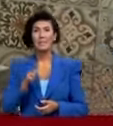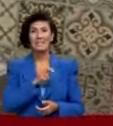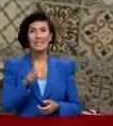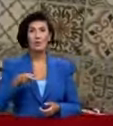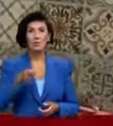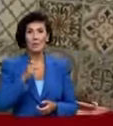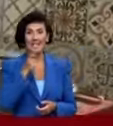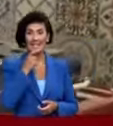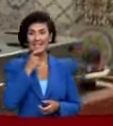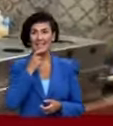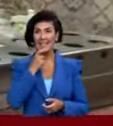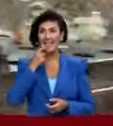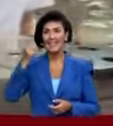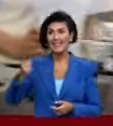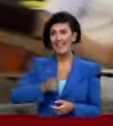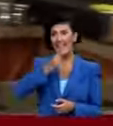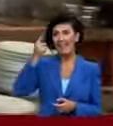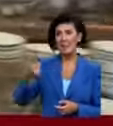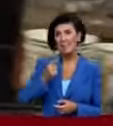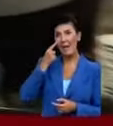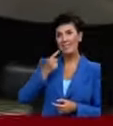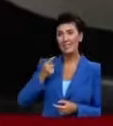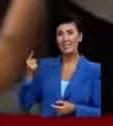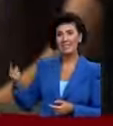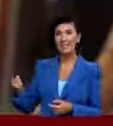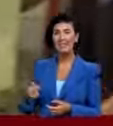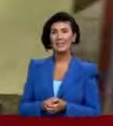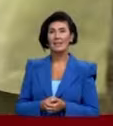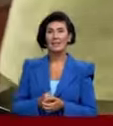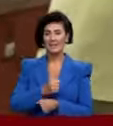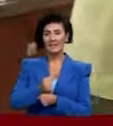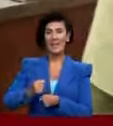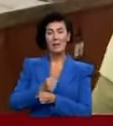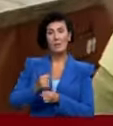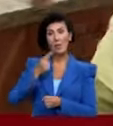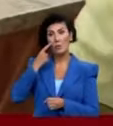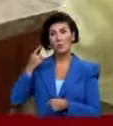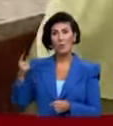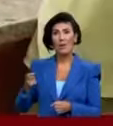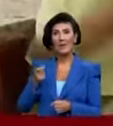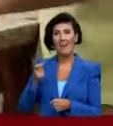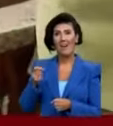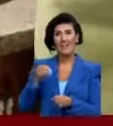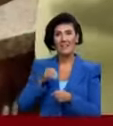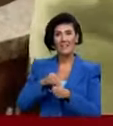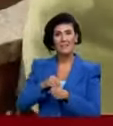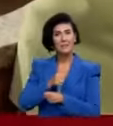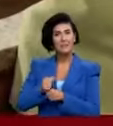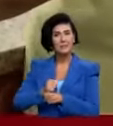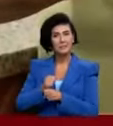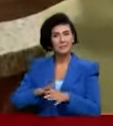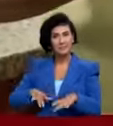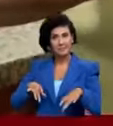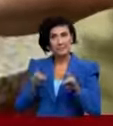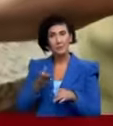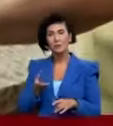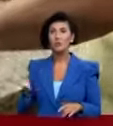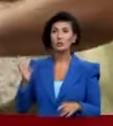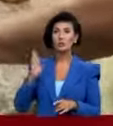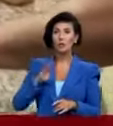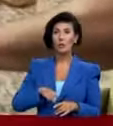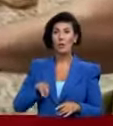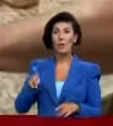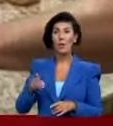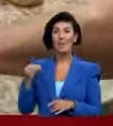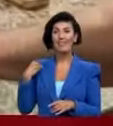hemen değirmenleri de göstermek istiyorum. Sol tarafımızda ufak bir kahve değirmenimiz de var. O kahve değirmeninde kahve çekiliyor ve ardından da